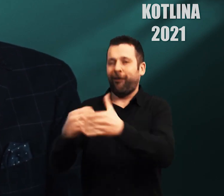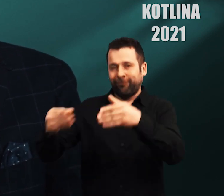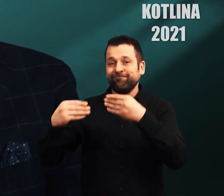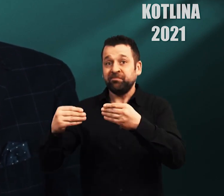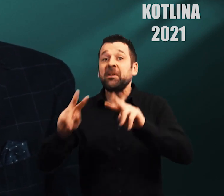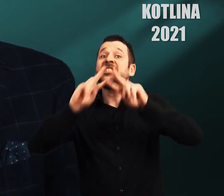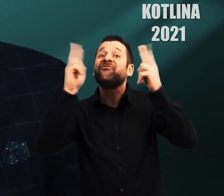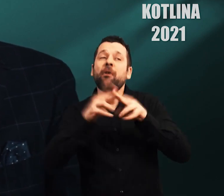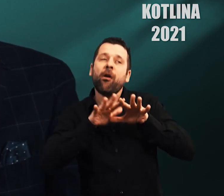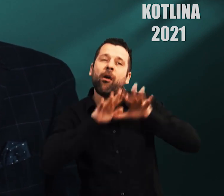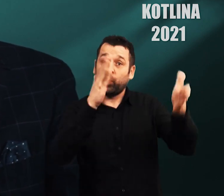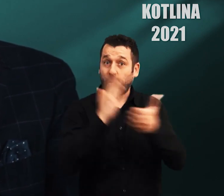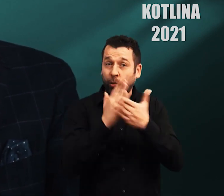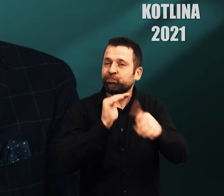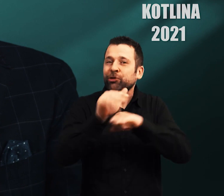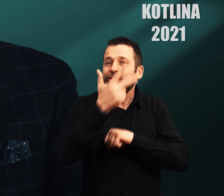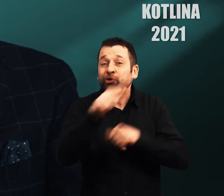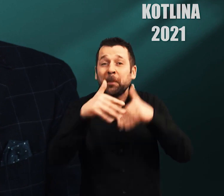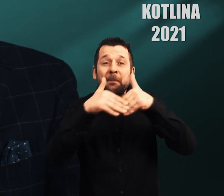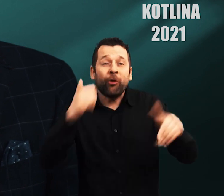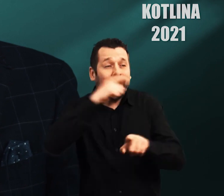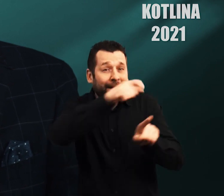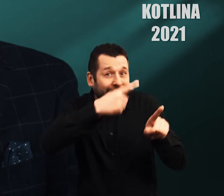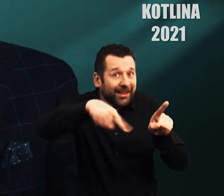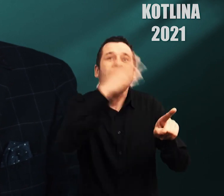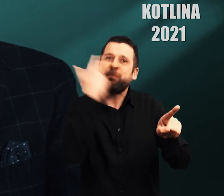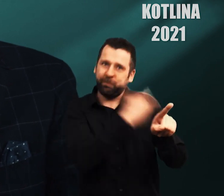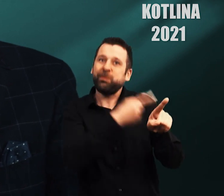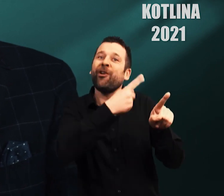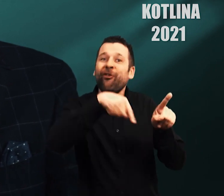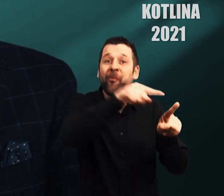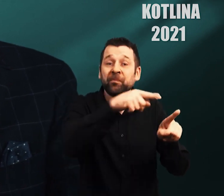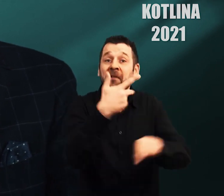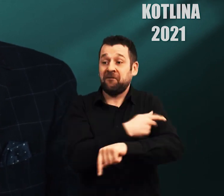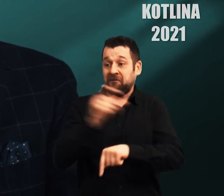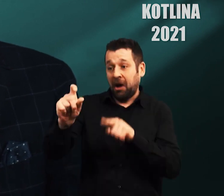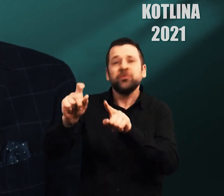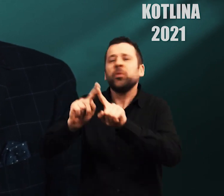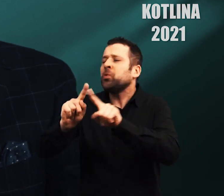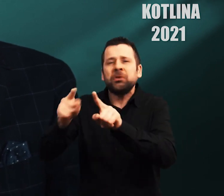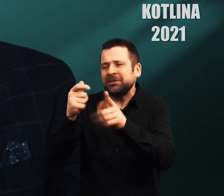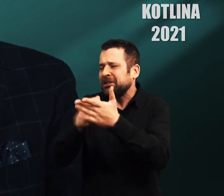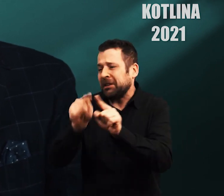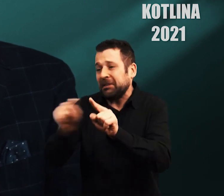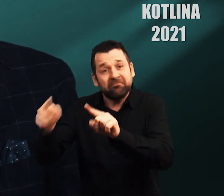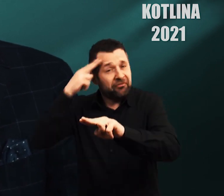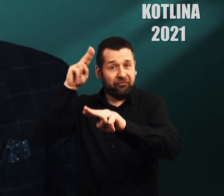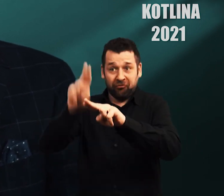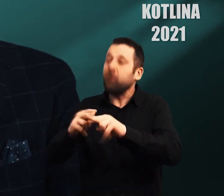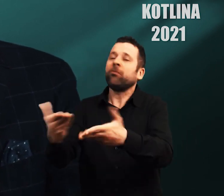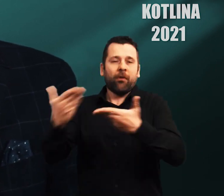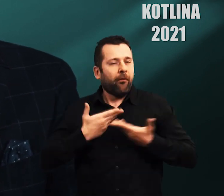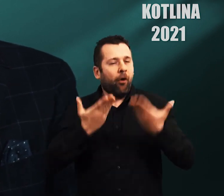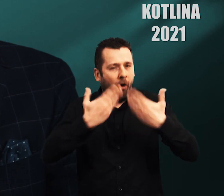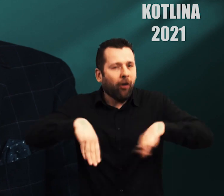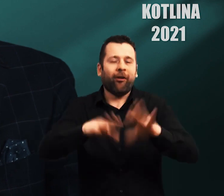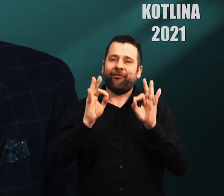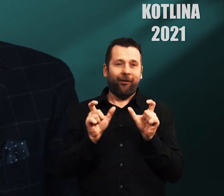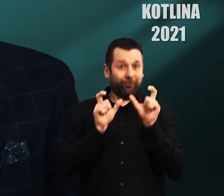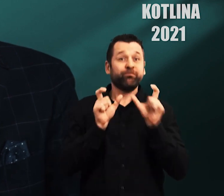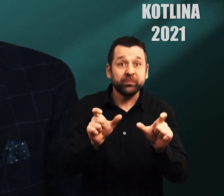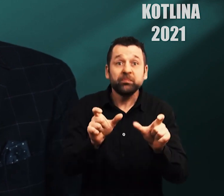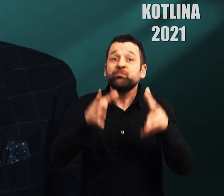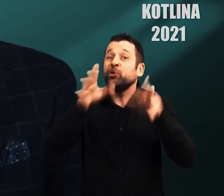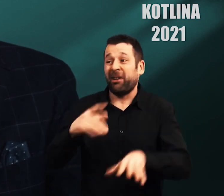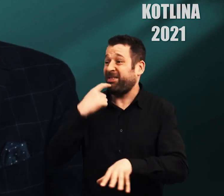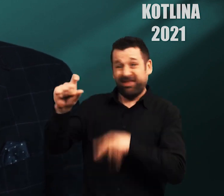bezpečné a certifikované. Na světě již podstoupilo očkování více než 300 milionů lidí. Každá vakcína, která